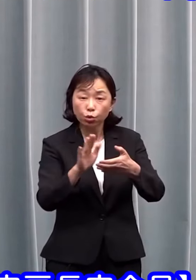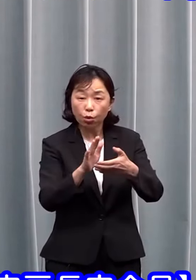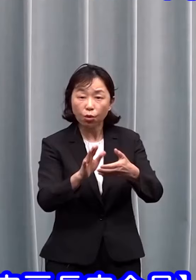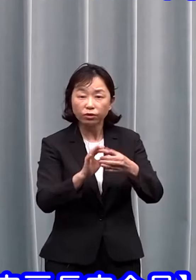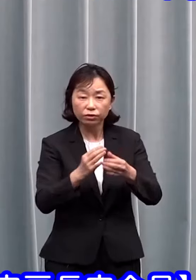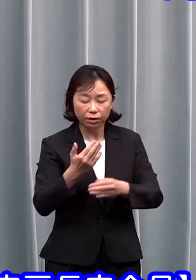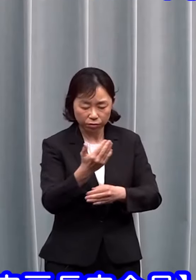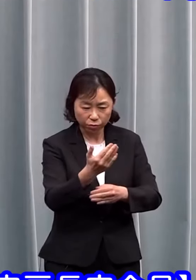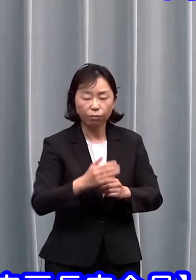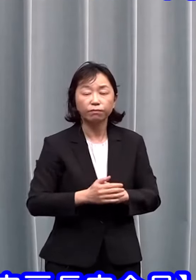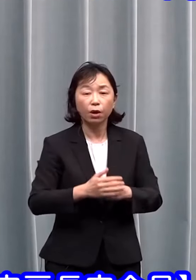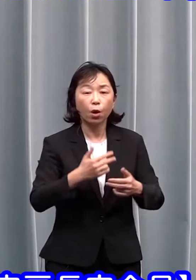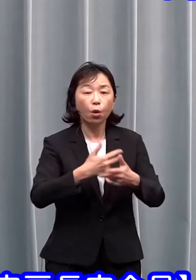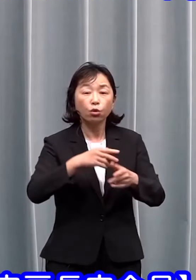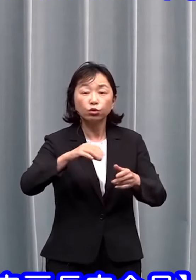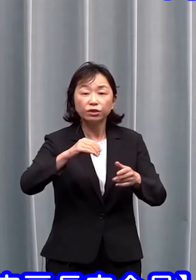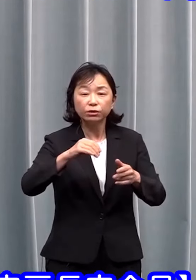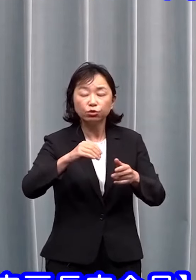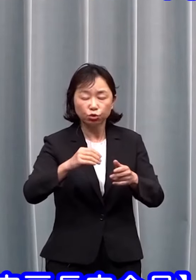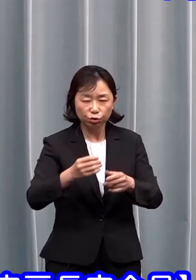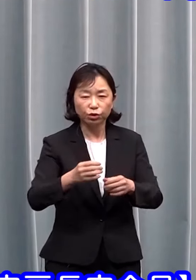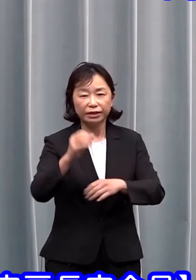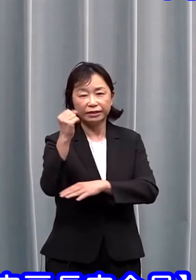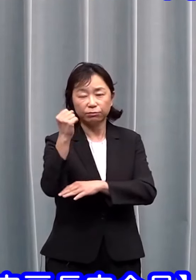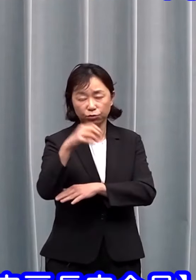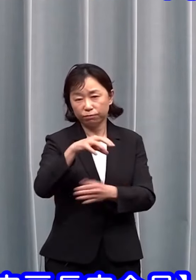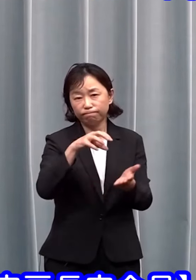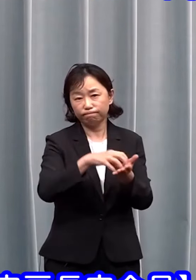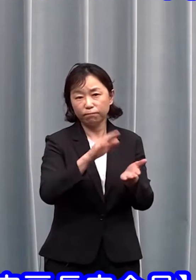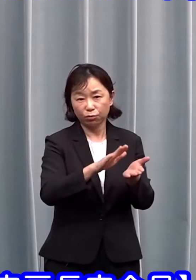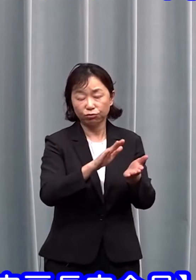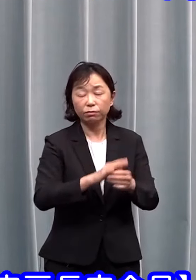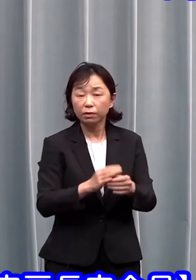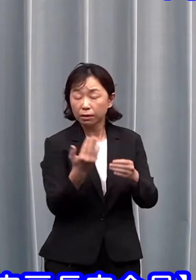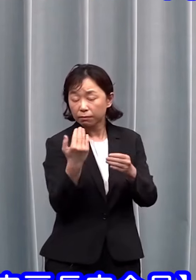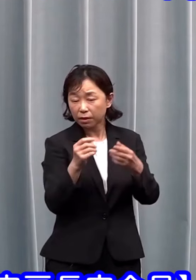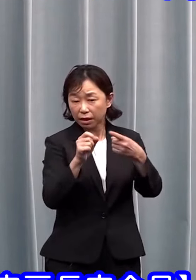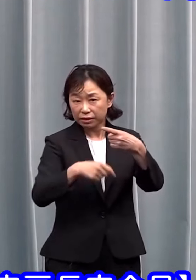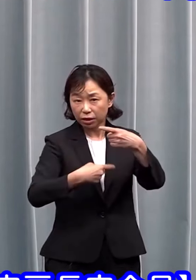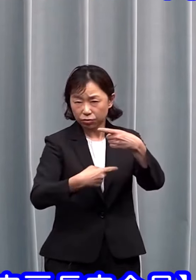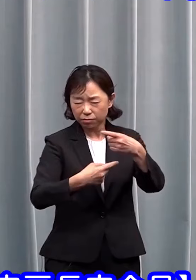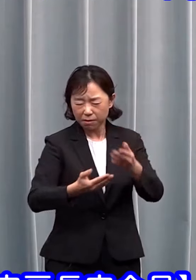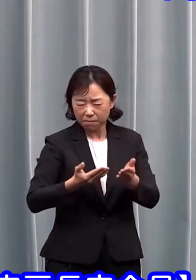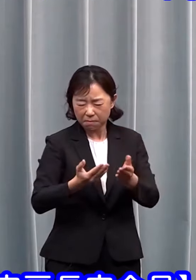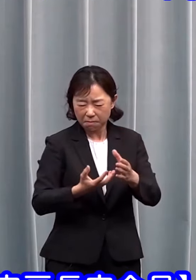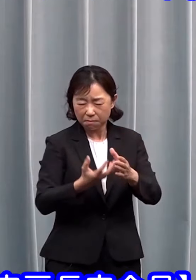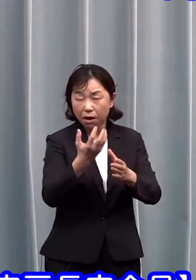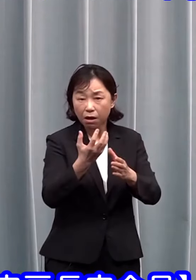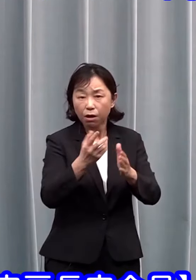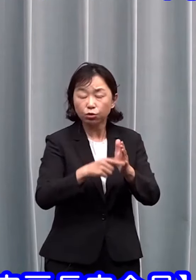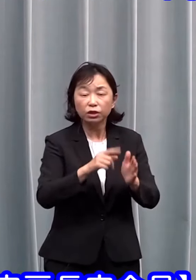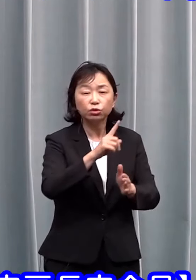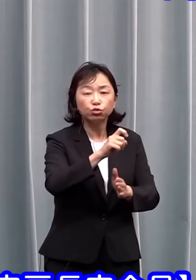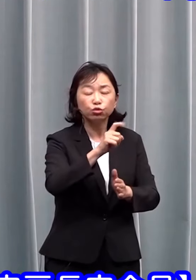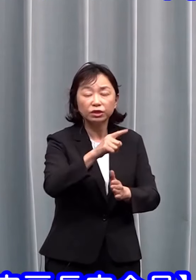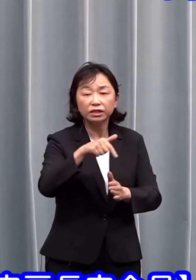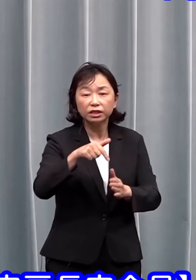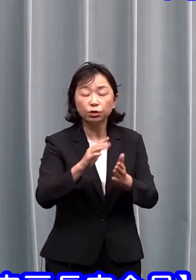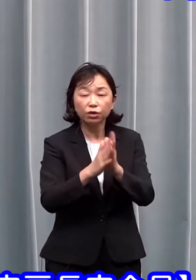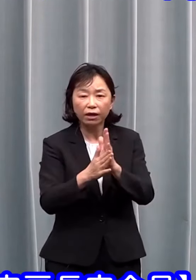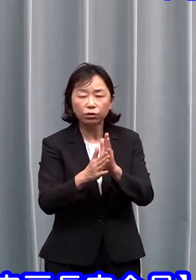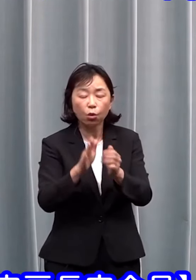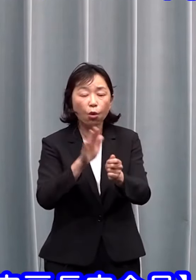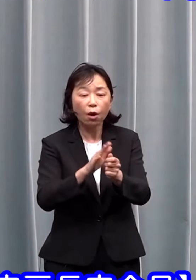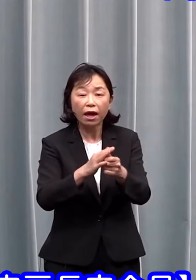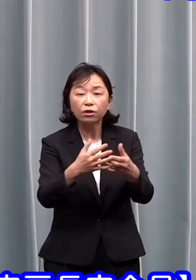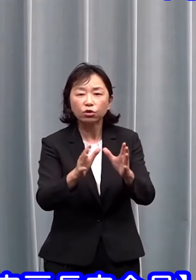陸地震新聞の記事でございますが、消防庁の発表でですね、1月1日の発災当日、11府県の援助隊、消